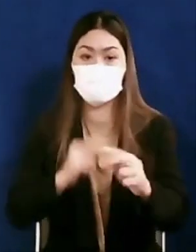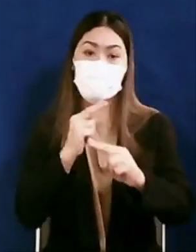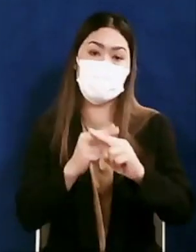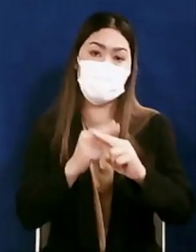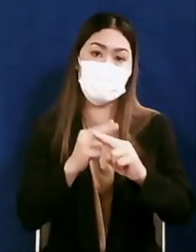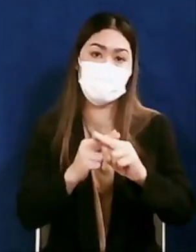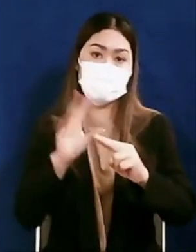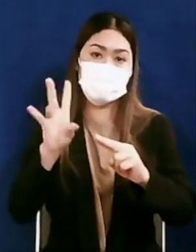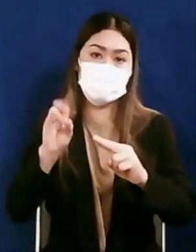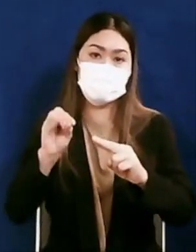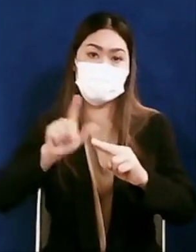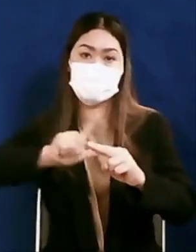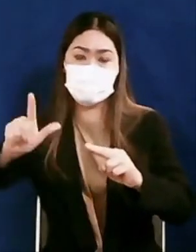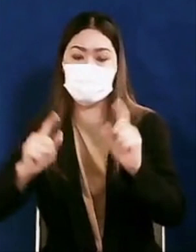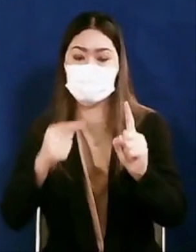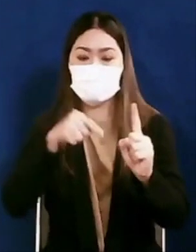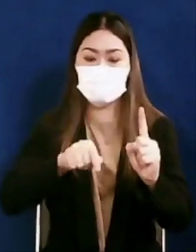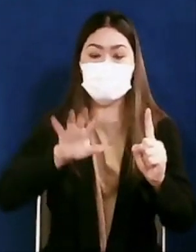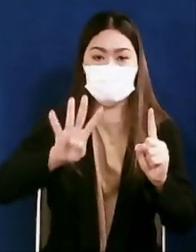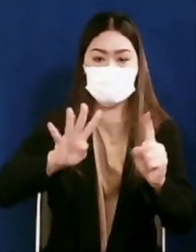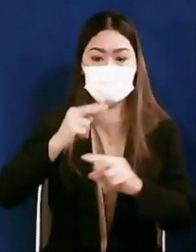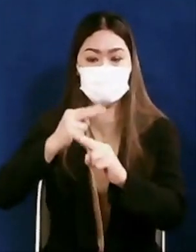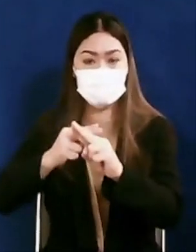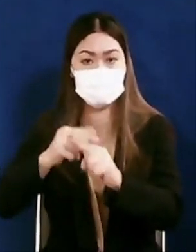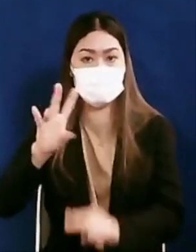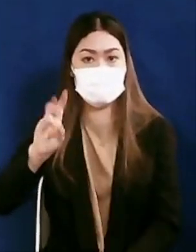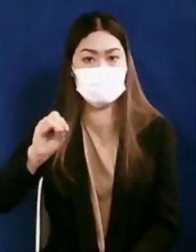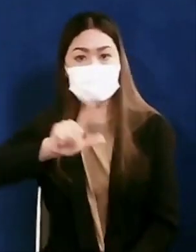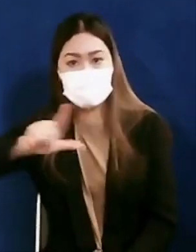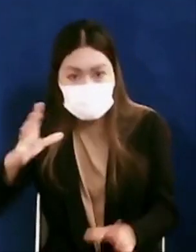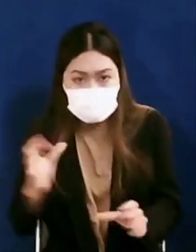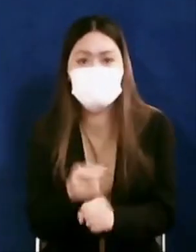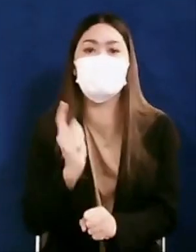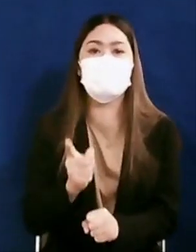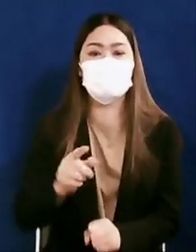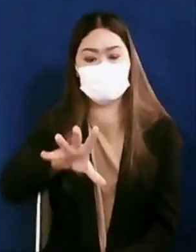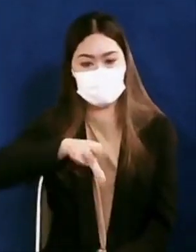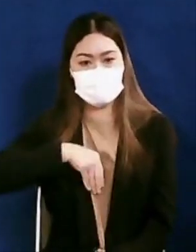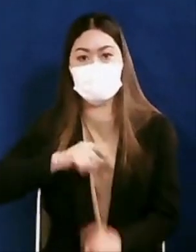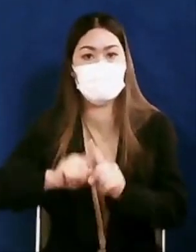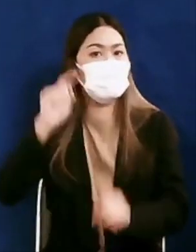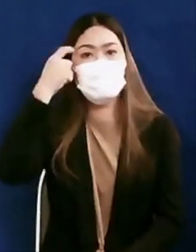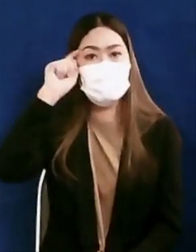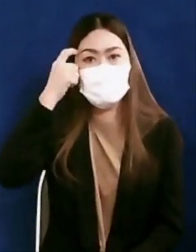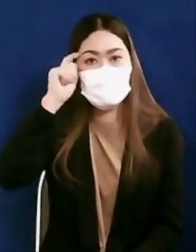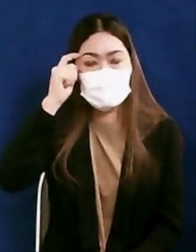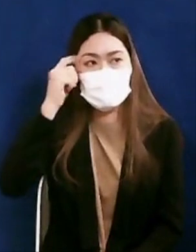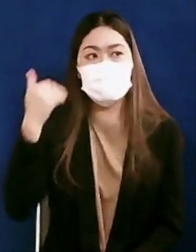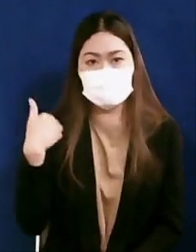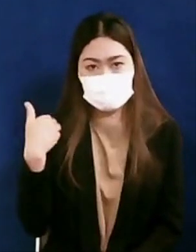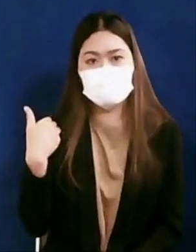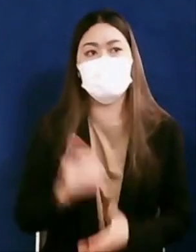าณ70ล้านเนี่ยก็เอา 1.4 คูณไปอันนั้นแหละคือตัวเลขจริงที่มีพูดง่ายๆมีการ